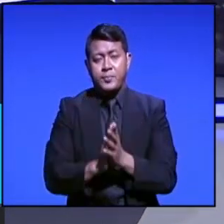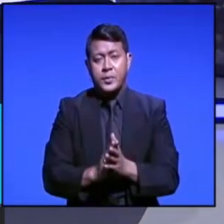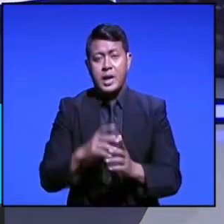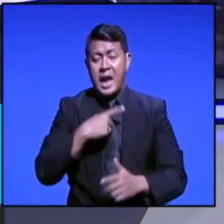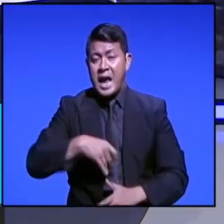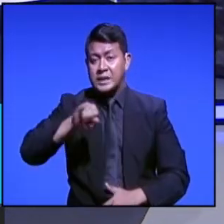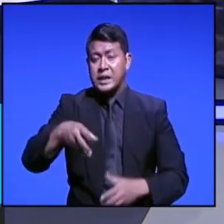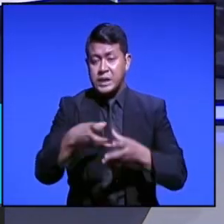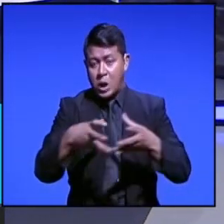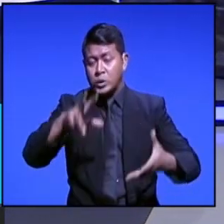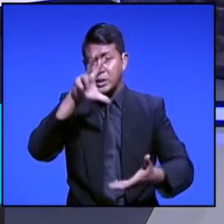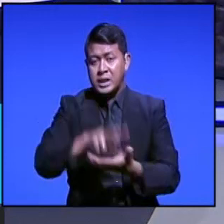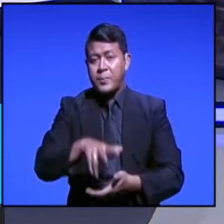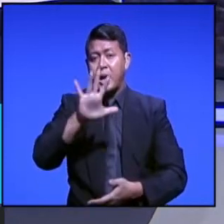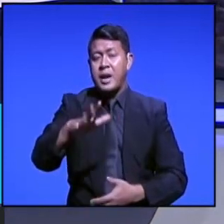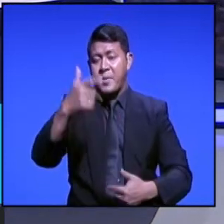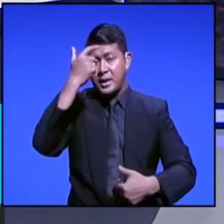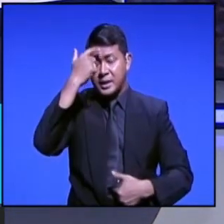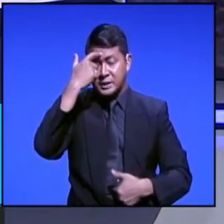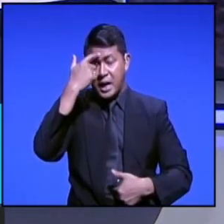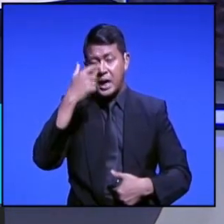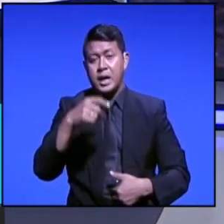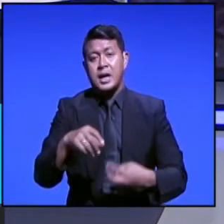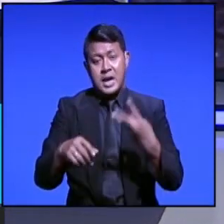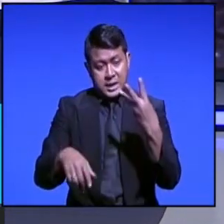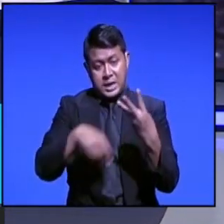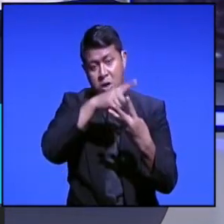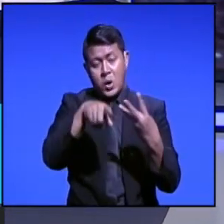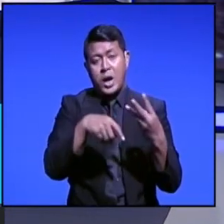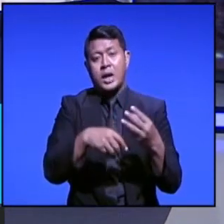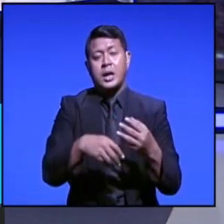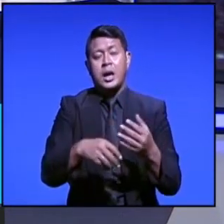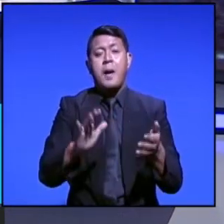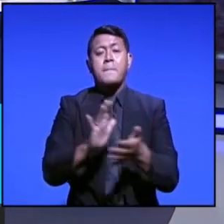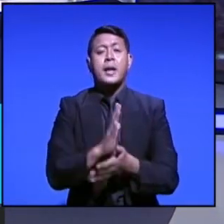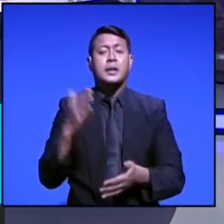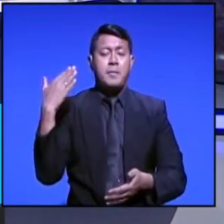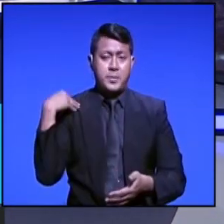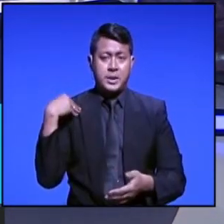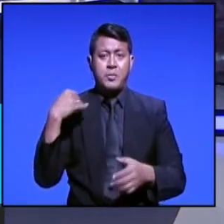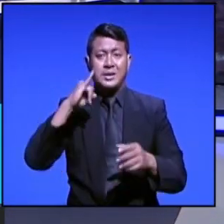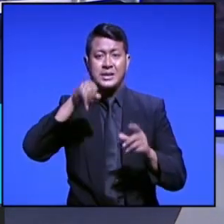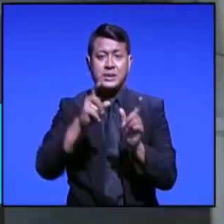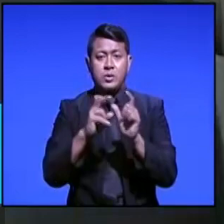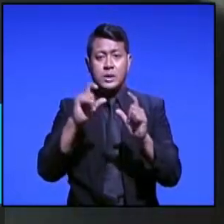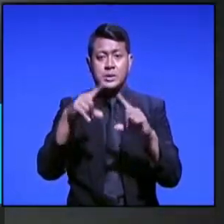berstatus saksi. 3 dari 5 tersangka merupakan mantan petinggi Jiwasraya, sementara sisanya dari pihak swasta.